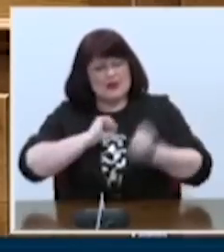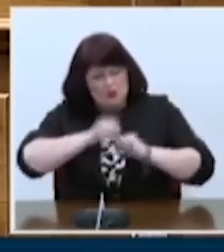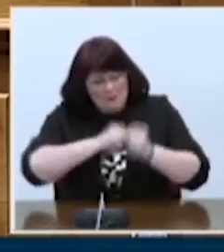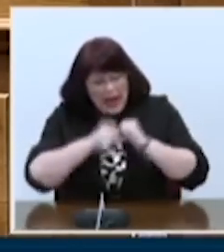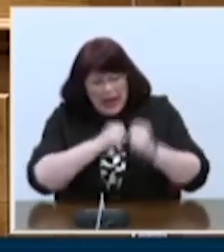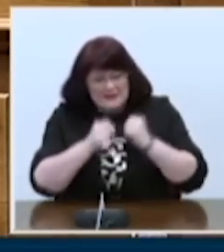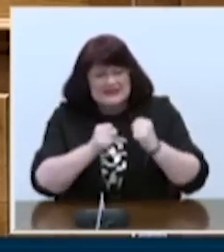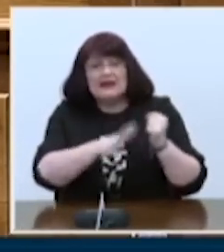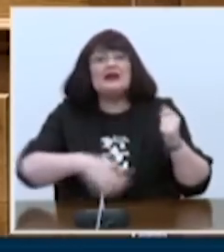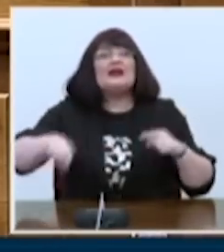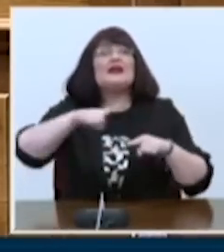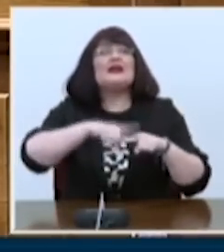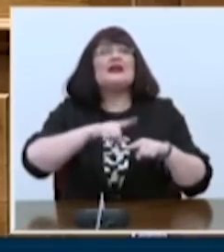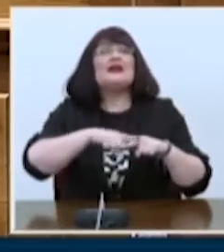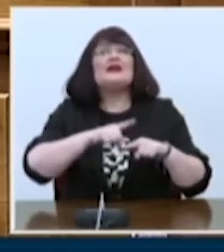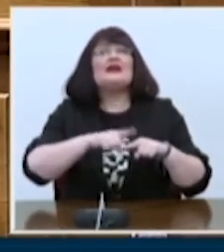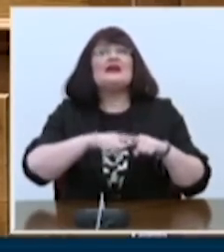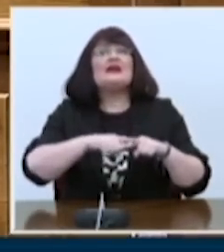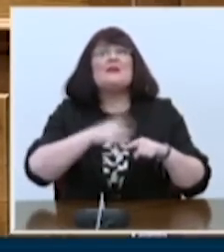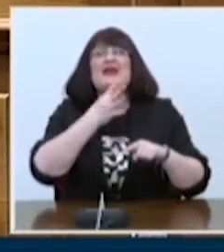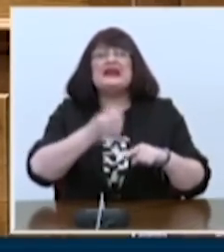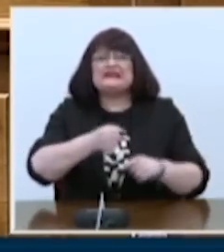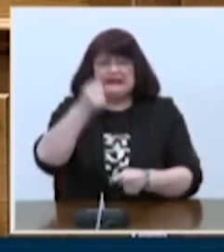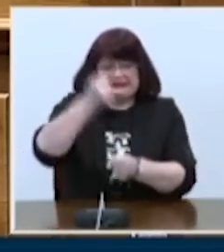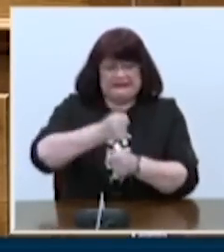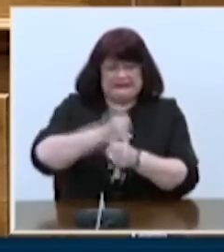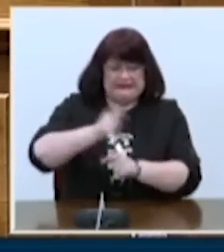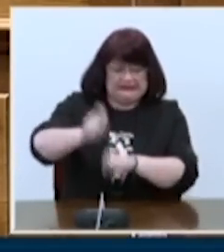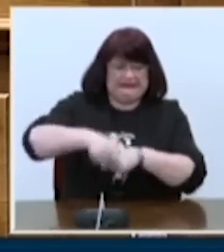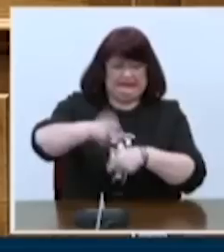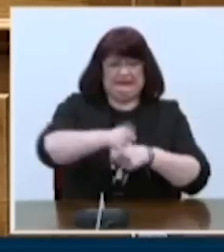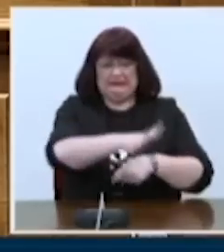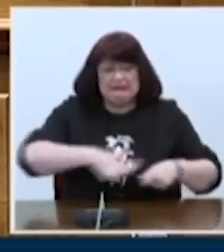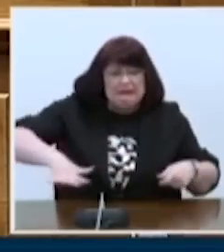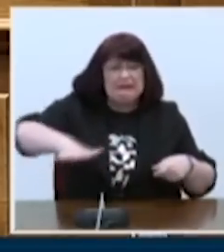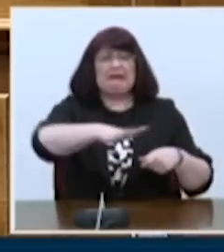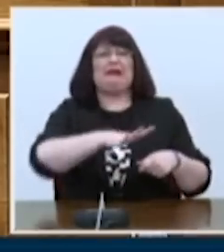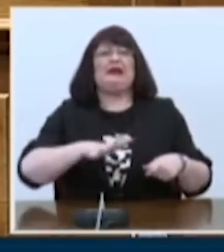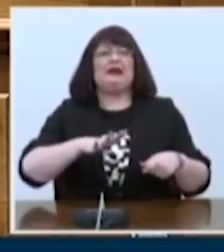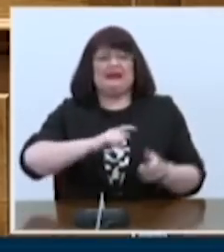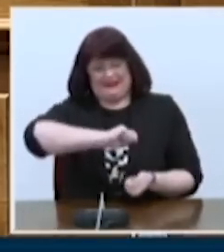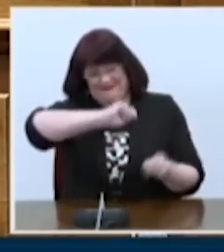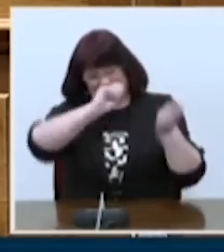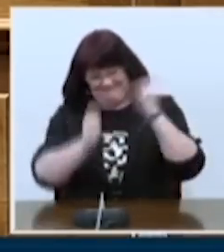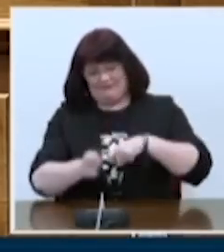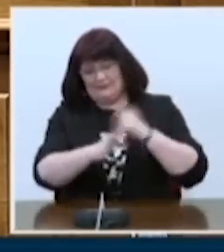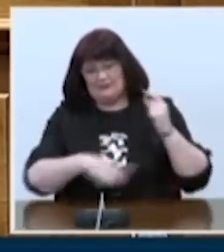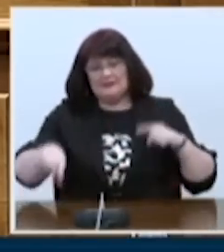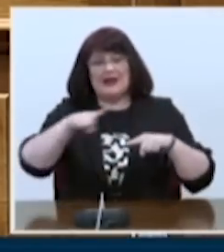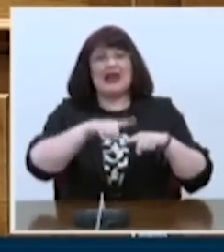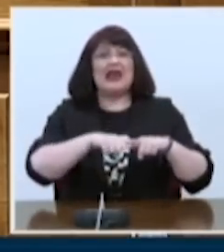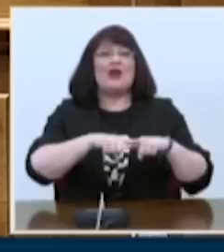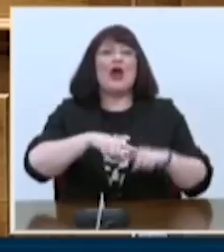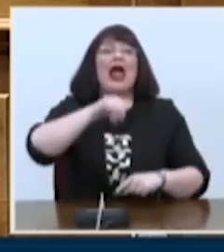ένα απέραντο φεόντα μάρι. Μετατρέπεται τη χώρα, για να χρησιμοποιήσουμε την ποίηση του Άλκη